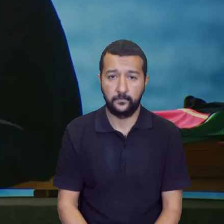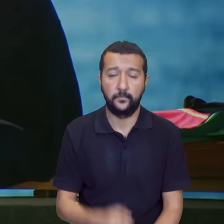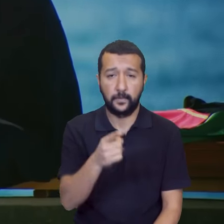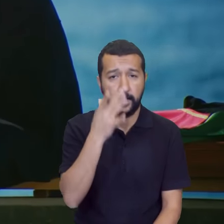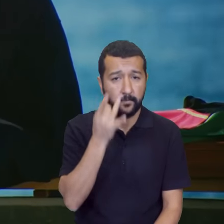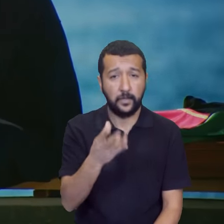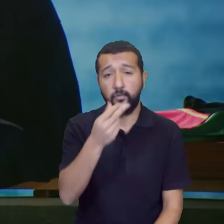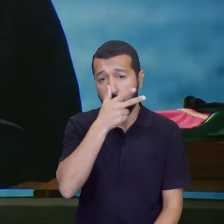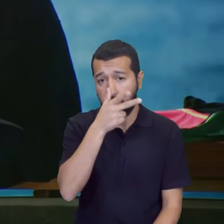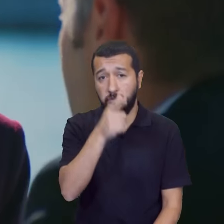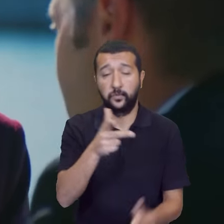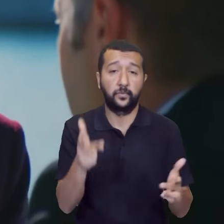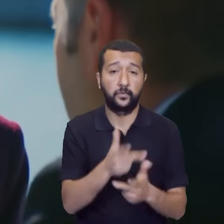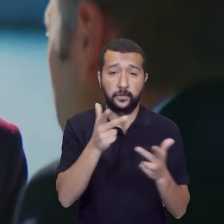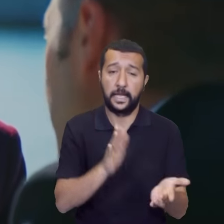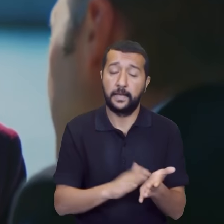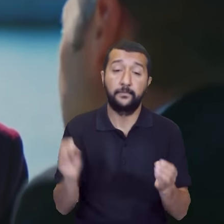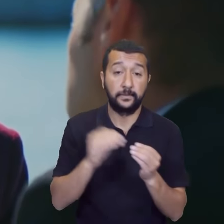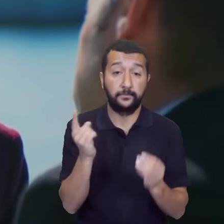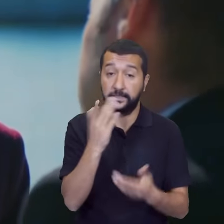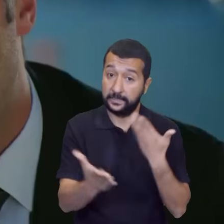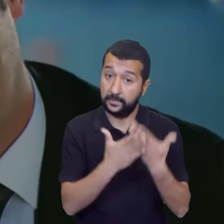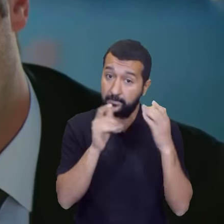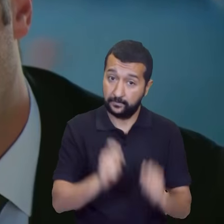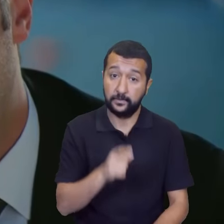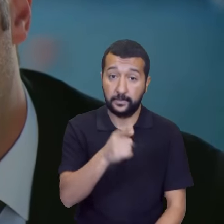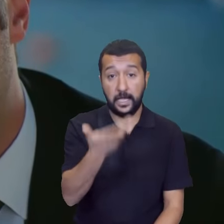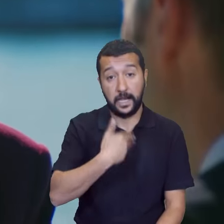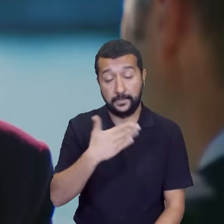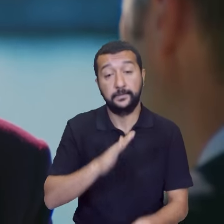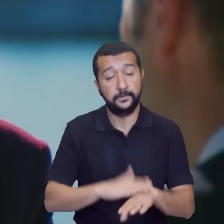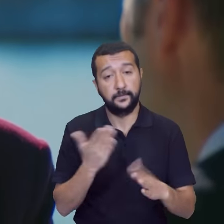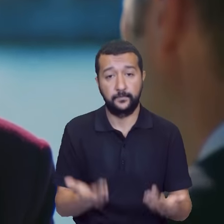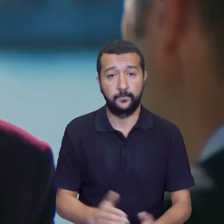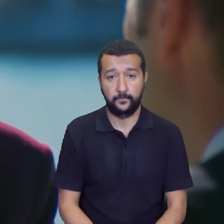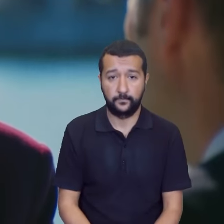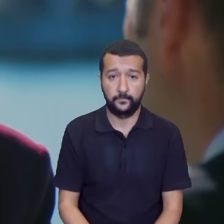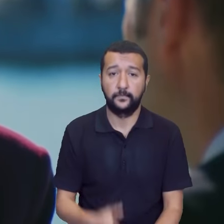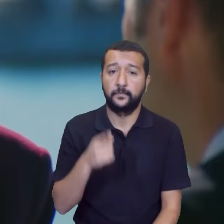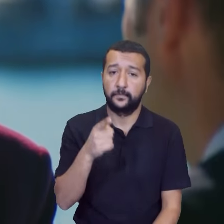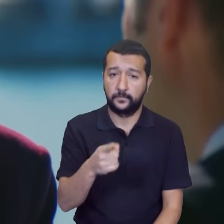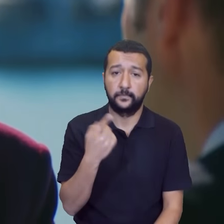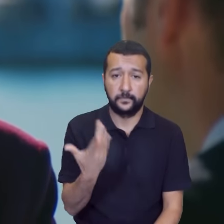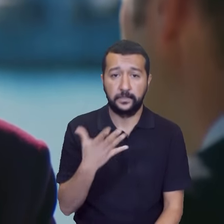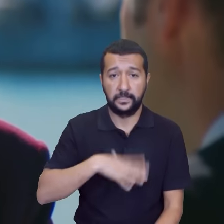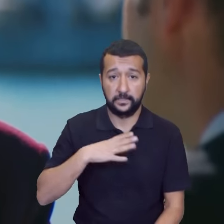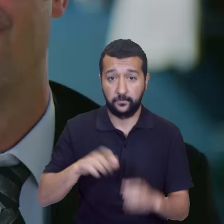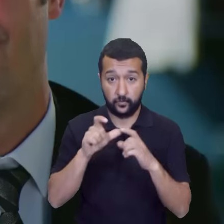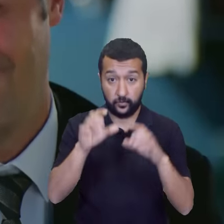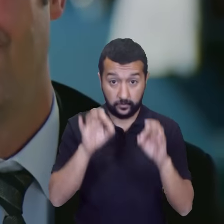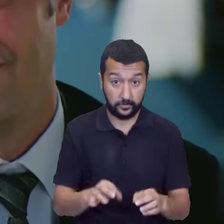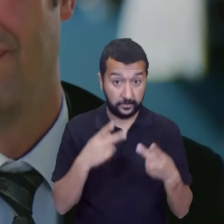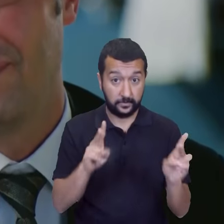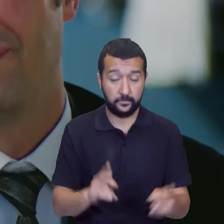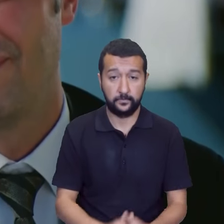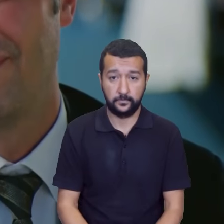mi? Belli ki çok üzmüşler seni. Elimden gelen bir şey varsa yaparım. Tabii anlatırsan. İstediğimiz sorudan başlayabiliyor muyuz